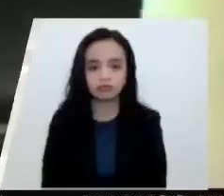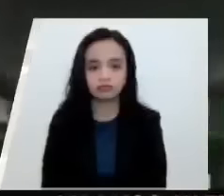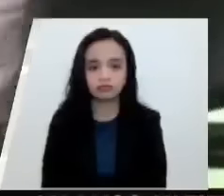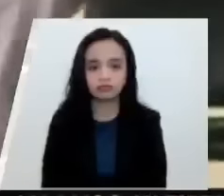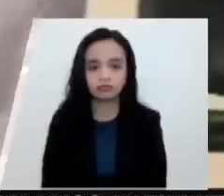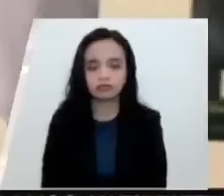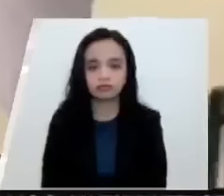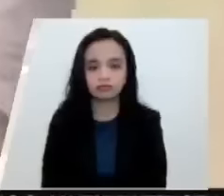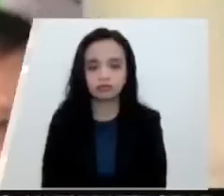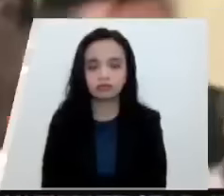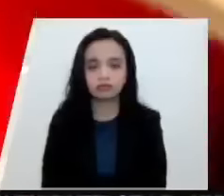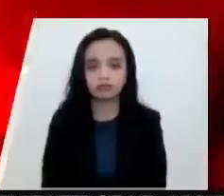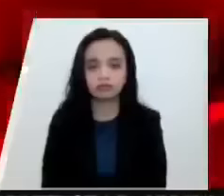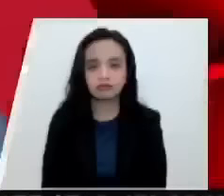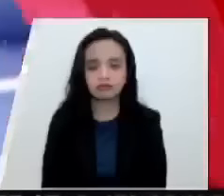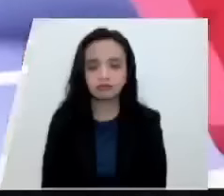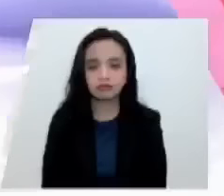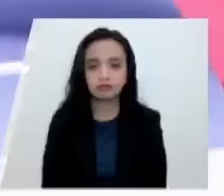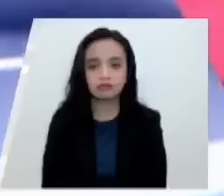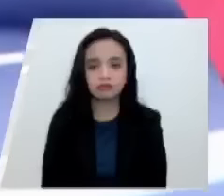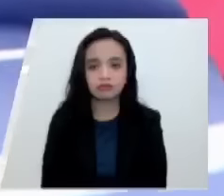24 Oras.